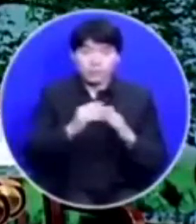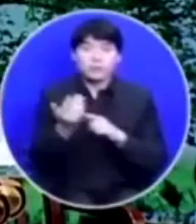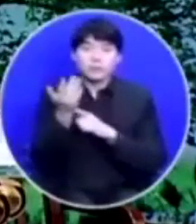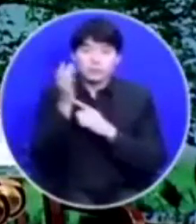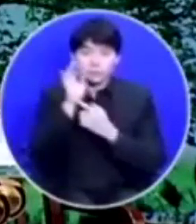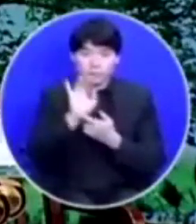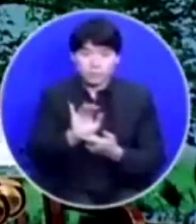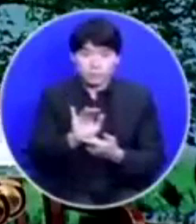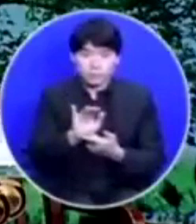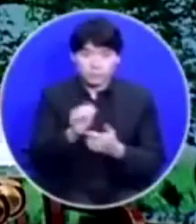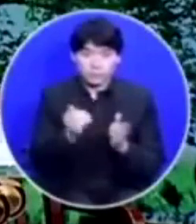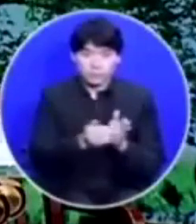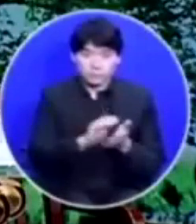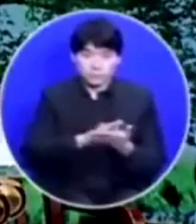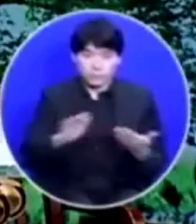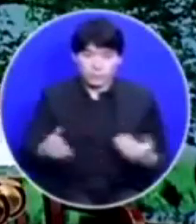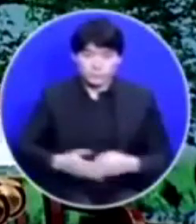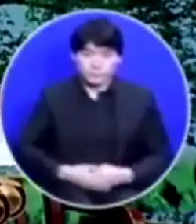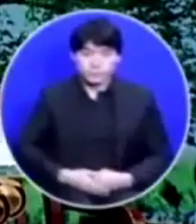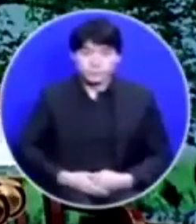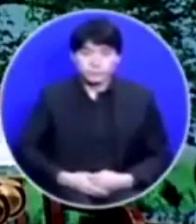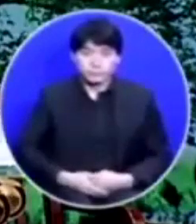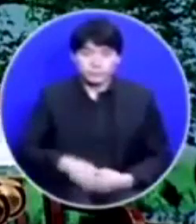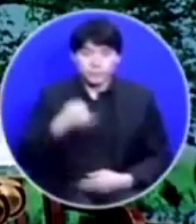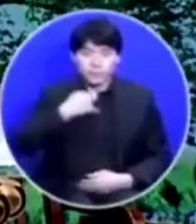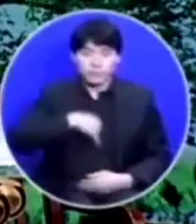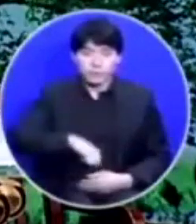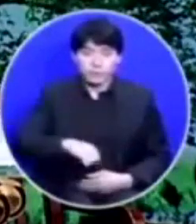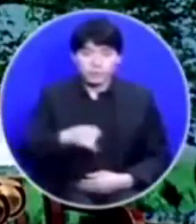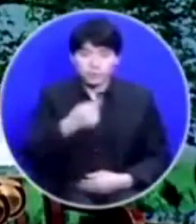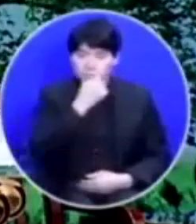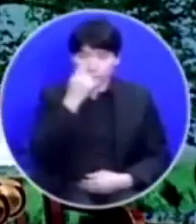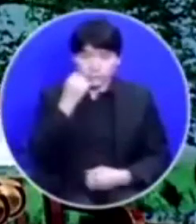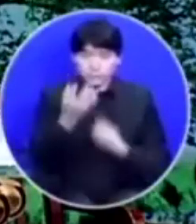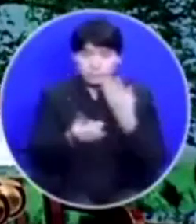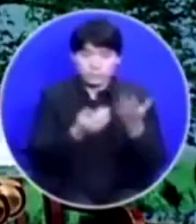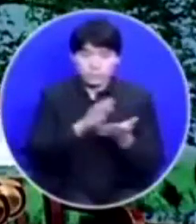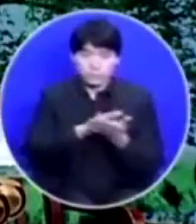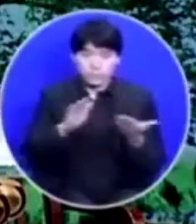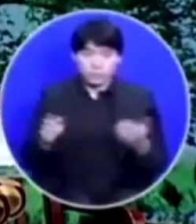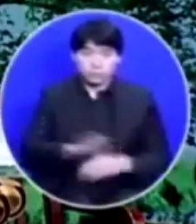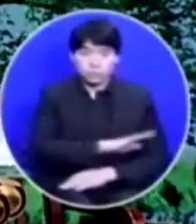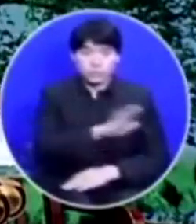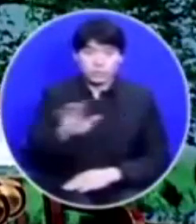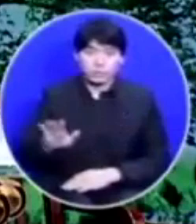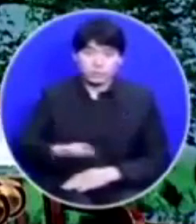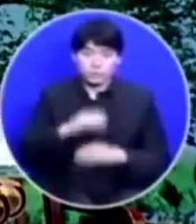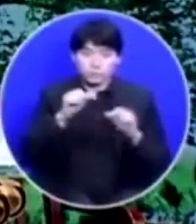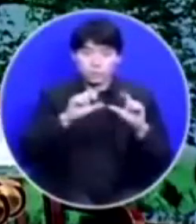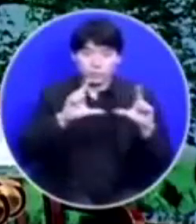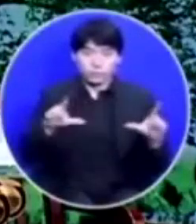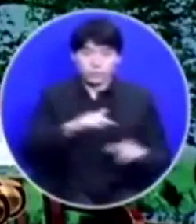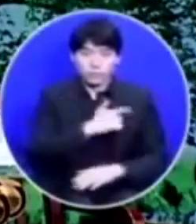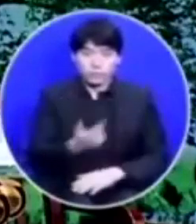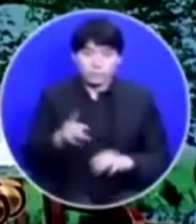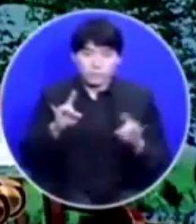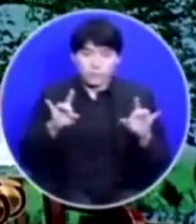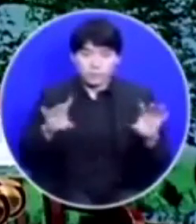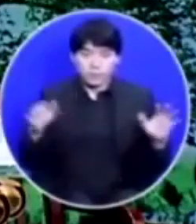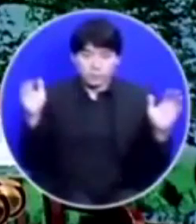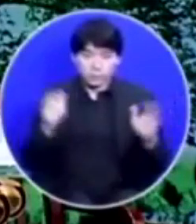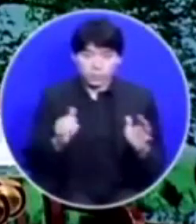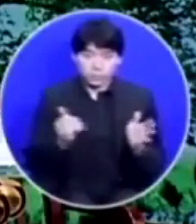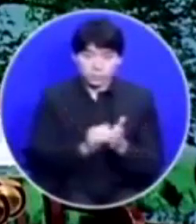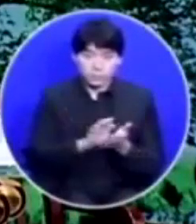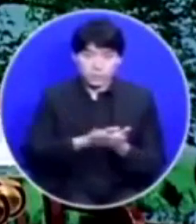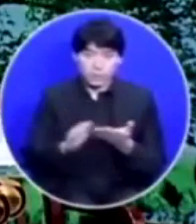된 일입니다 아 그 딸의 간증입니다 우리는 토요일 저녁마다 모였습니다 작은